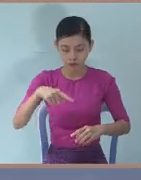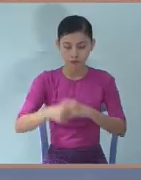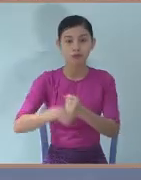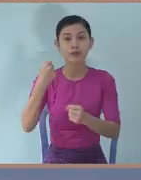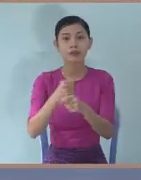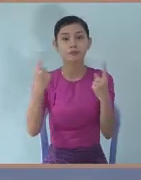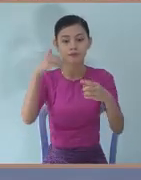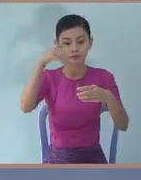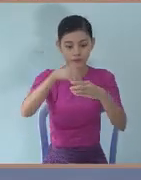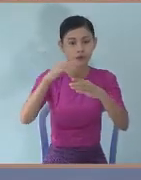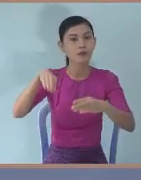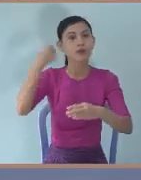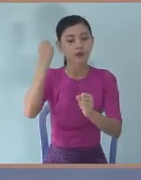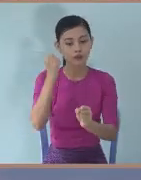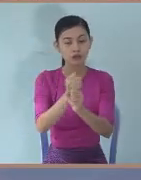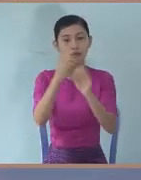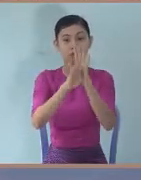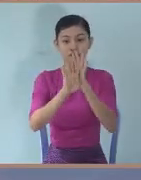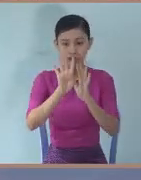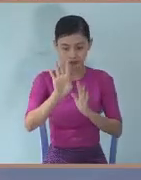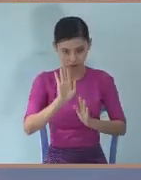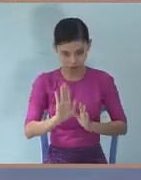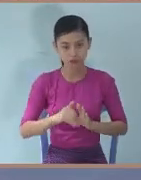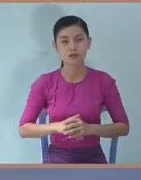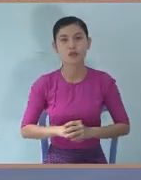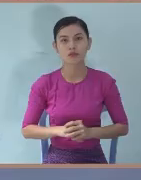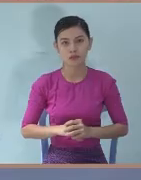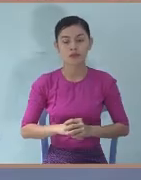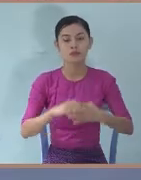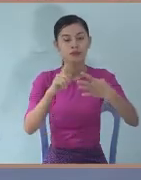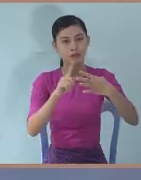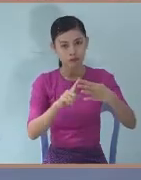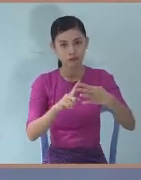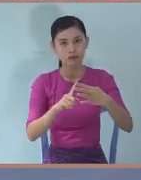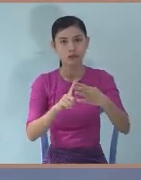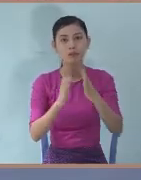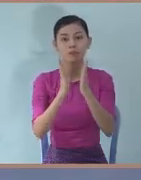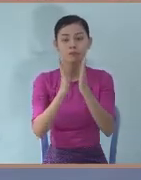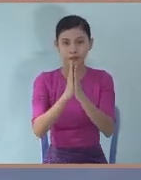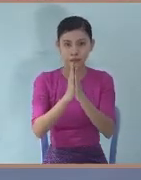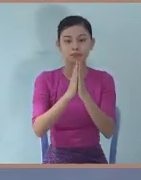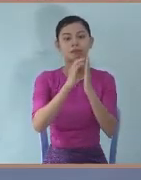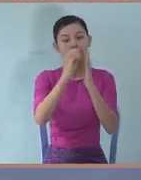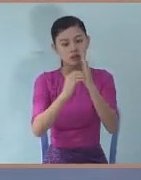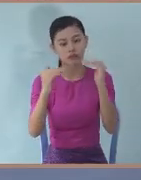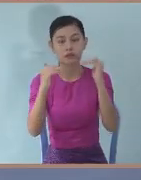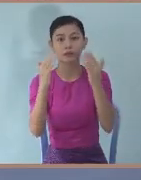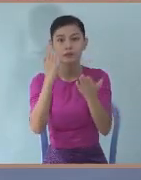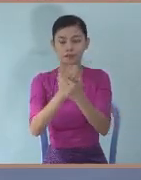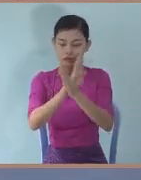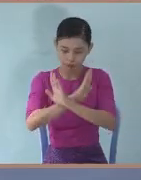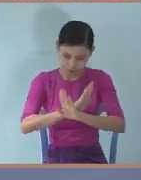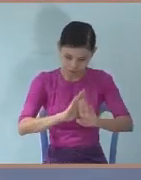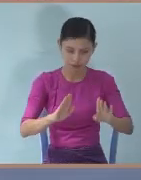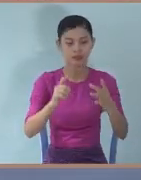ဟောကျွန်တော်တို့ခု2020ရေကောက်ပွဲမှာခြေလုံးကားစီဒီရနဲ့ကျွန်တော်တို့ရှင်းတဲ့တော့မှာဖြစ်ပါတယ်။အဲ့ဒါပါလဲဆိုတော့ကျွန်တော်တို့နမတေချ